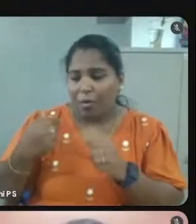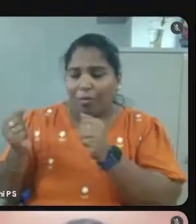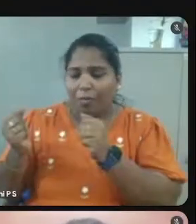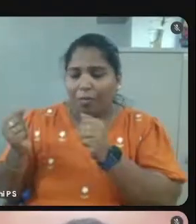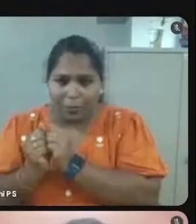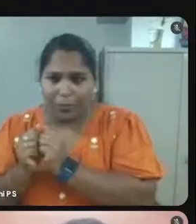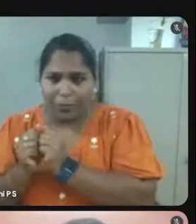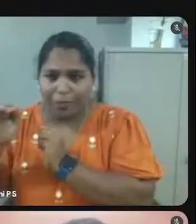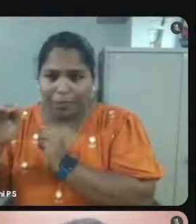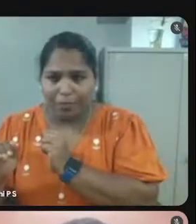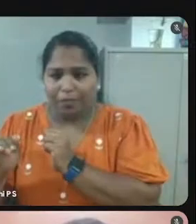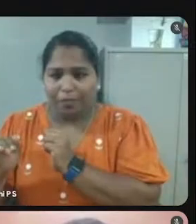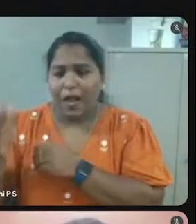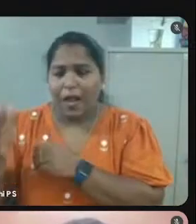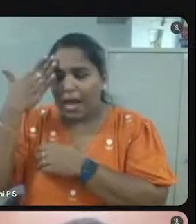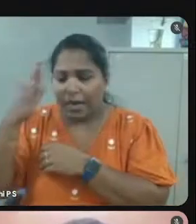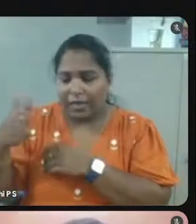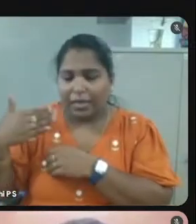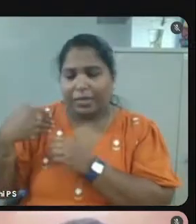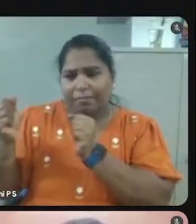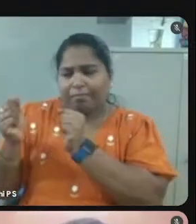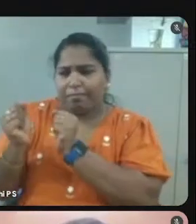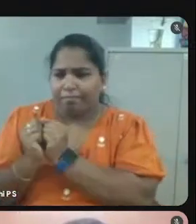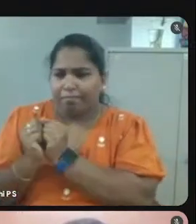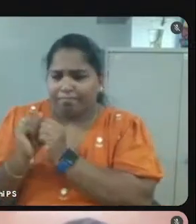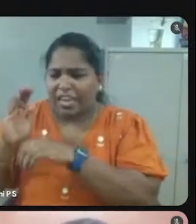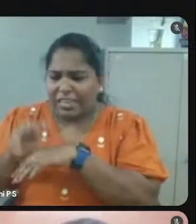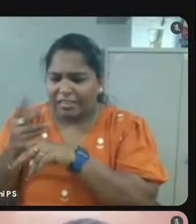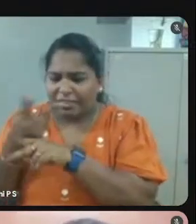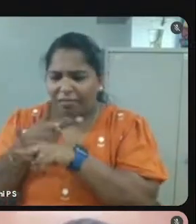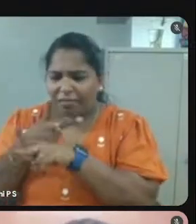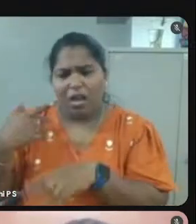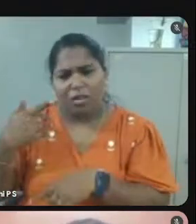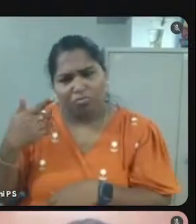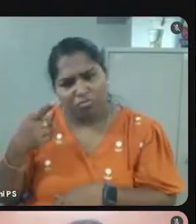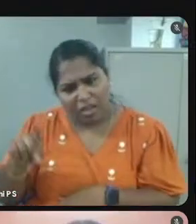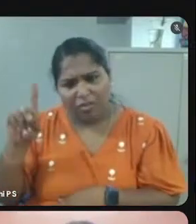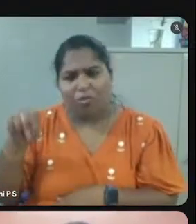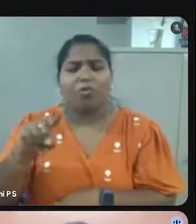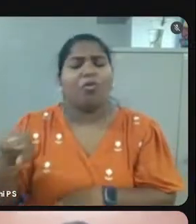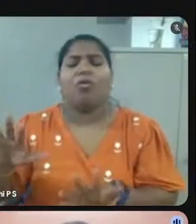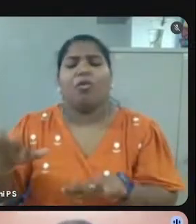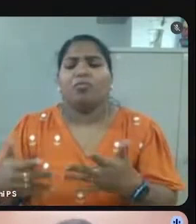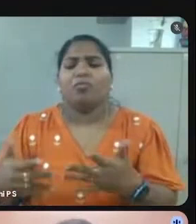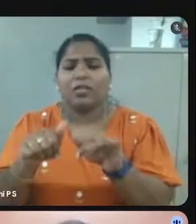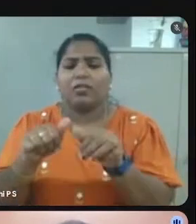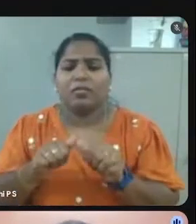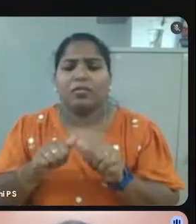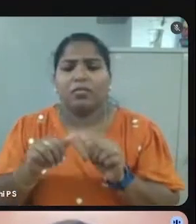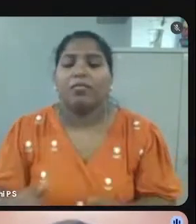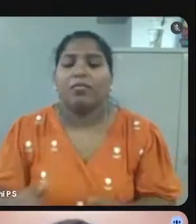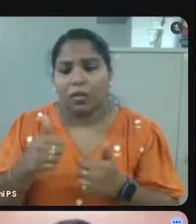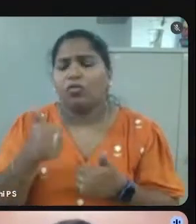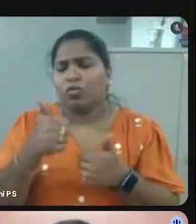അവര് ചിലപ്പോൾ അവര് അറിയാതെ ആയിരിക്കും. അപ്പൊ അതൊരു ശരിയാണോ അല്ലെങ്കിൽ ഒരു തെറ്റായ ധാരണ ആണോ? അതൊരു നല്ല ക്വസ്റ്റ്യൻ